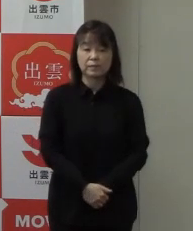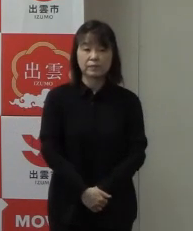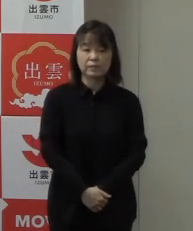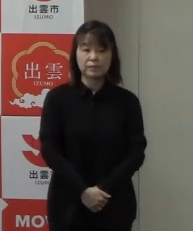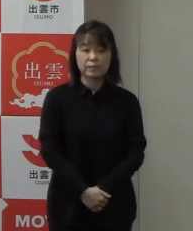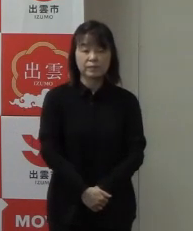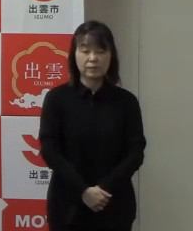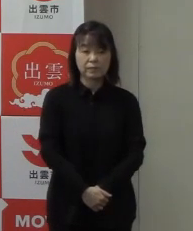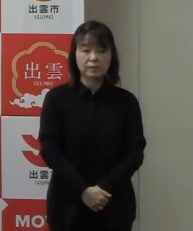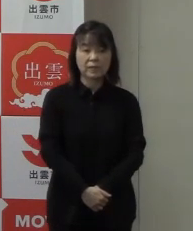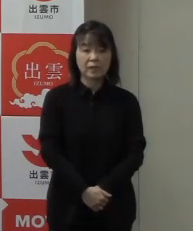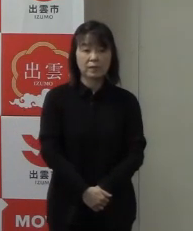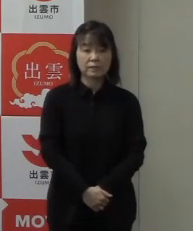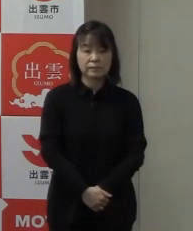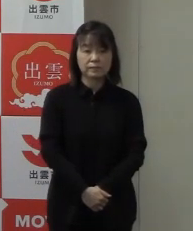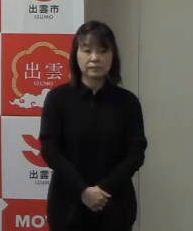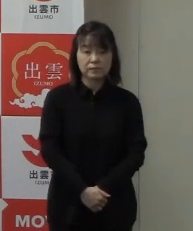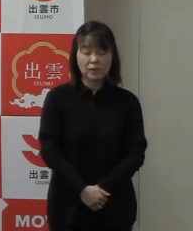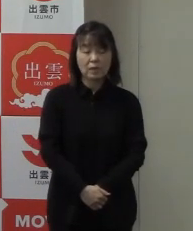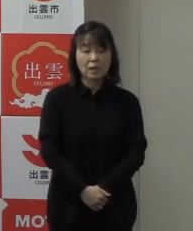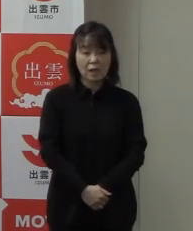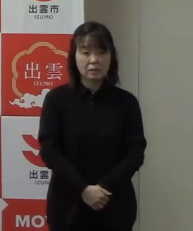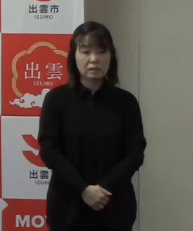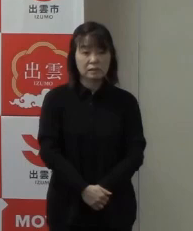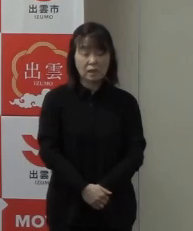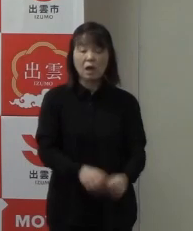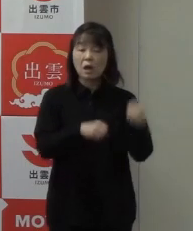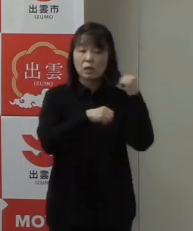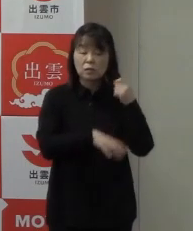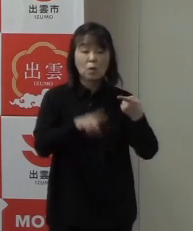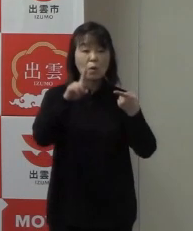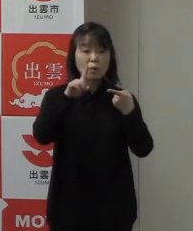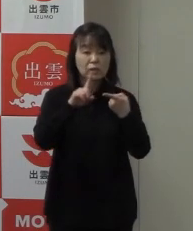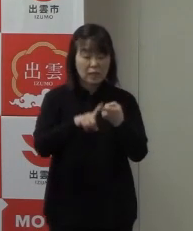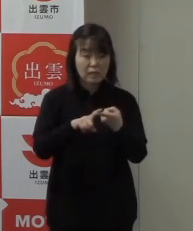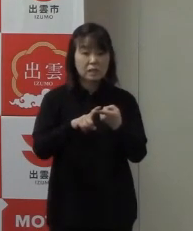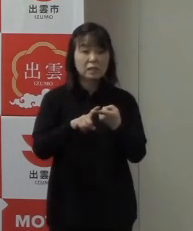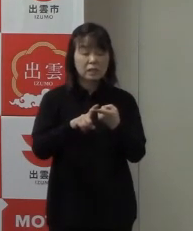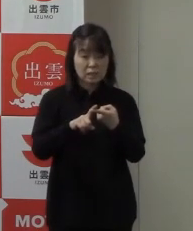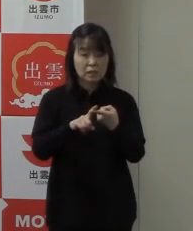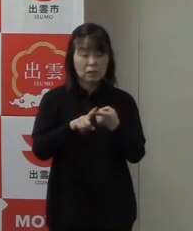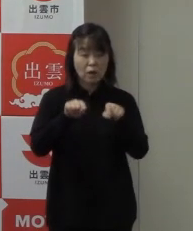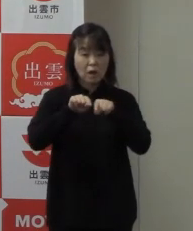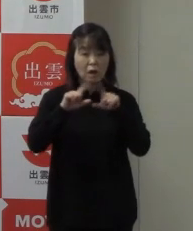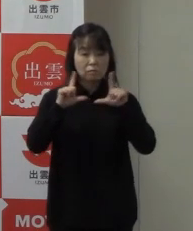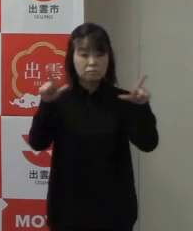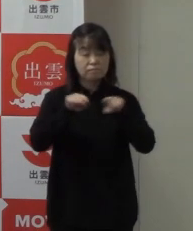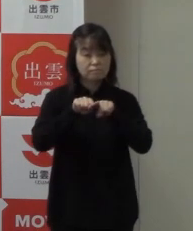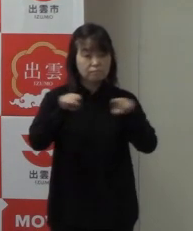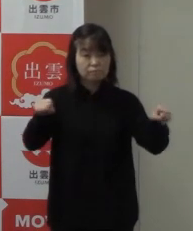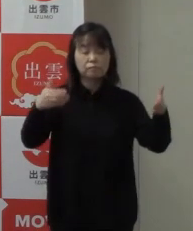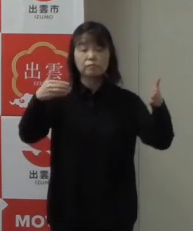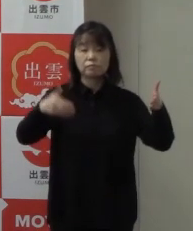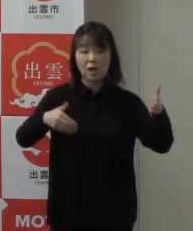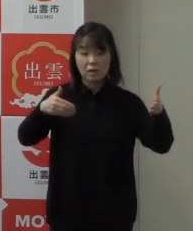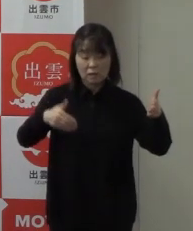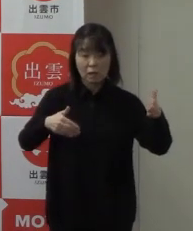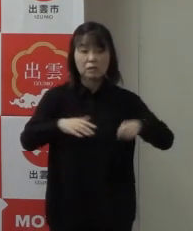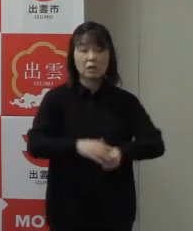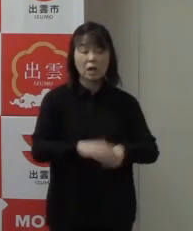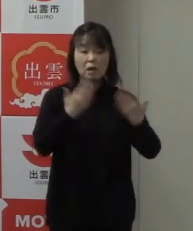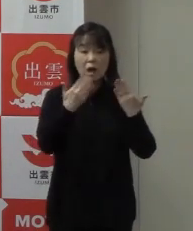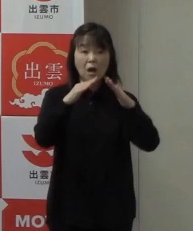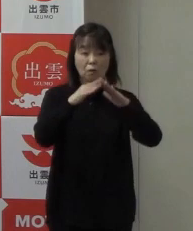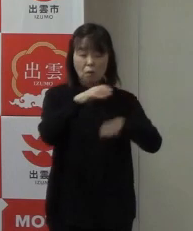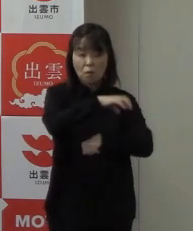ありがとうございます。というか、基本的にはまだ、まあ、通知が来てないということではありますけれども、各学校で